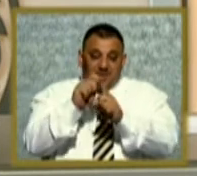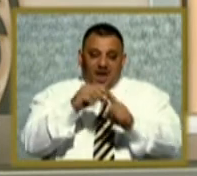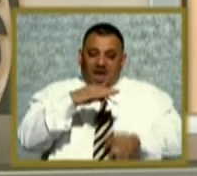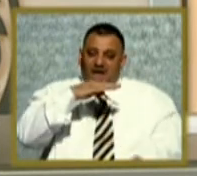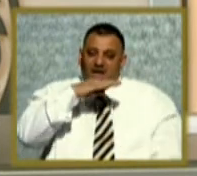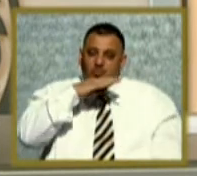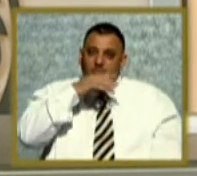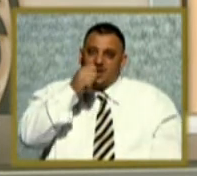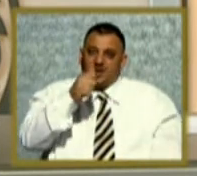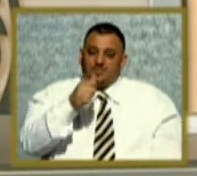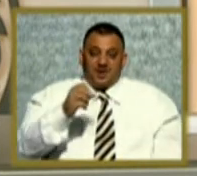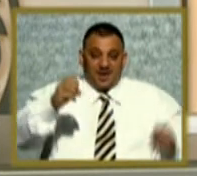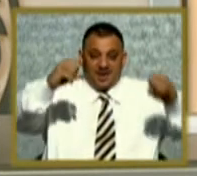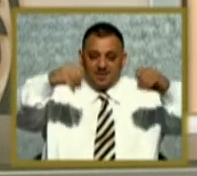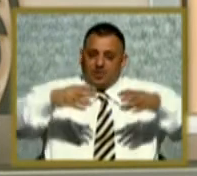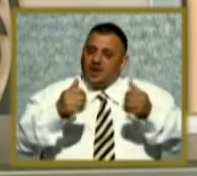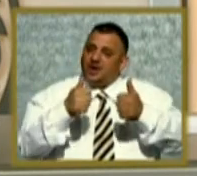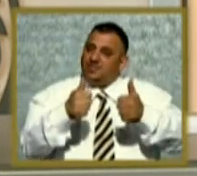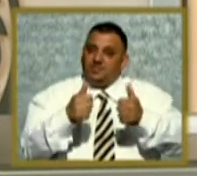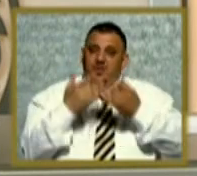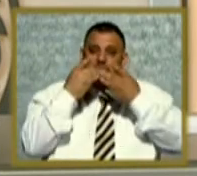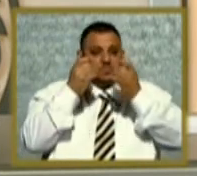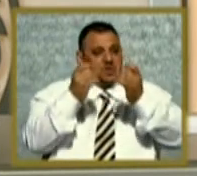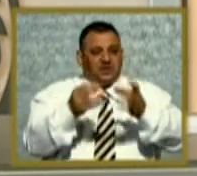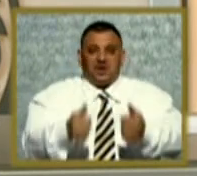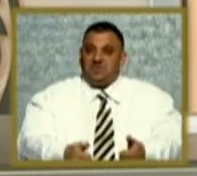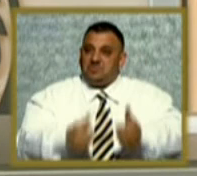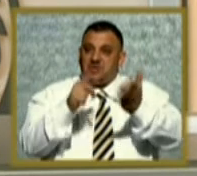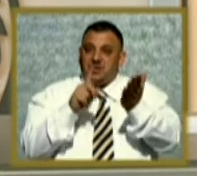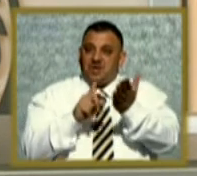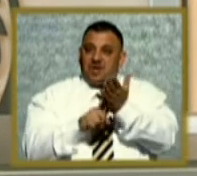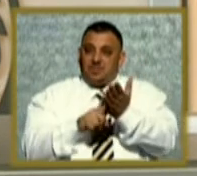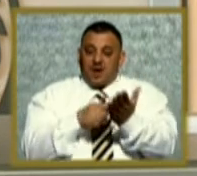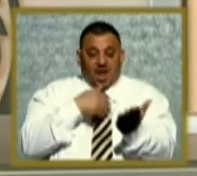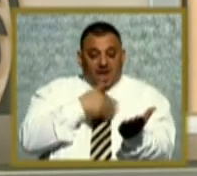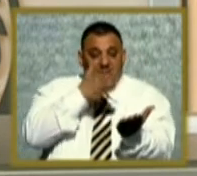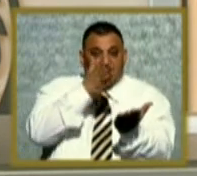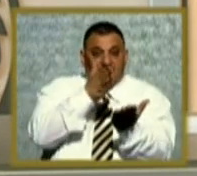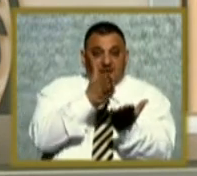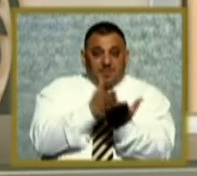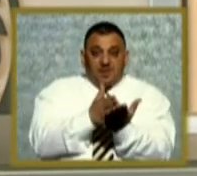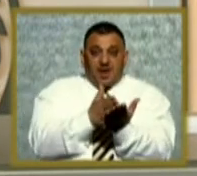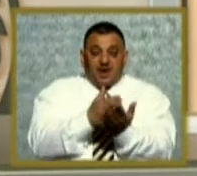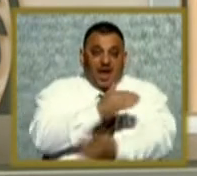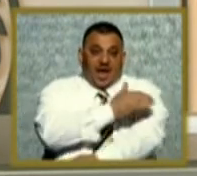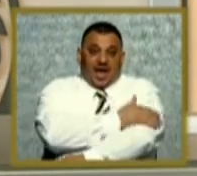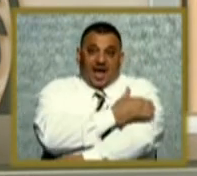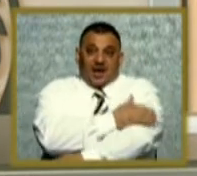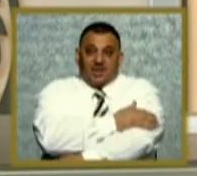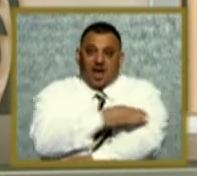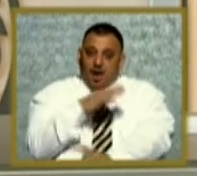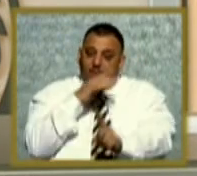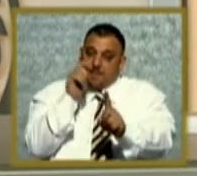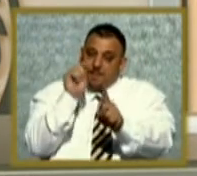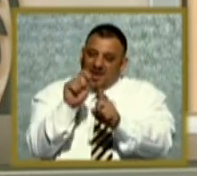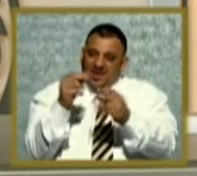عمر، وأنت جزاك الله خير وأحسنت، وهذا شيء طيب منك، وهذا يدل إن شاء الله على صدقك وعلى حرصك على الحلال. قل للوالد يا